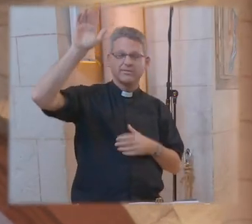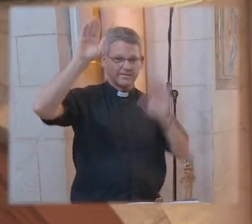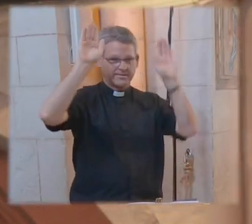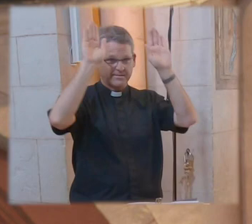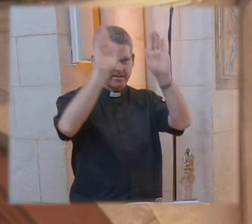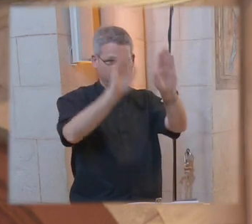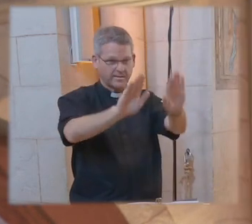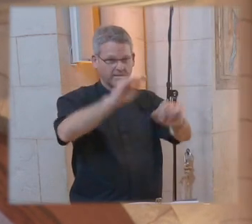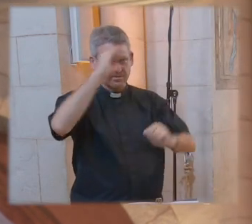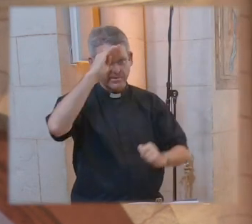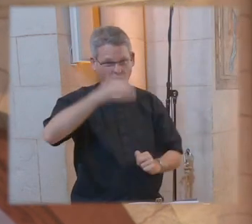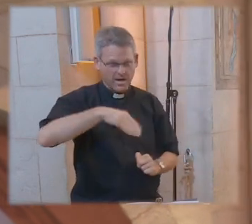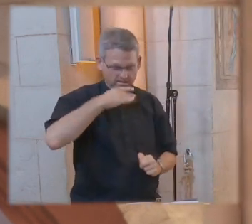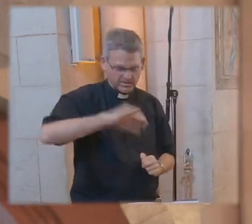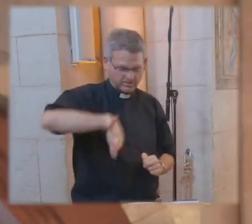omnipotentis,